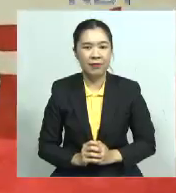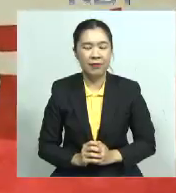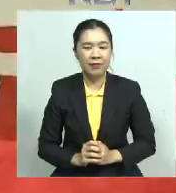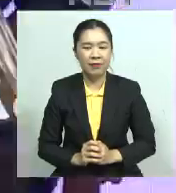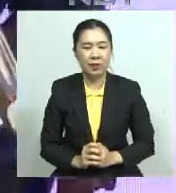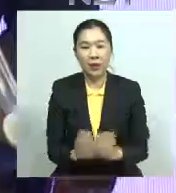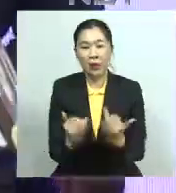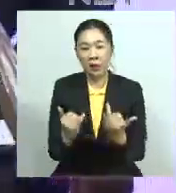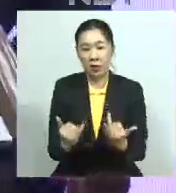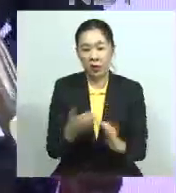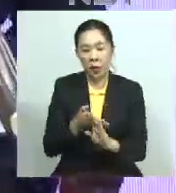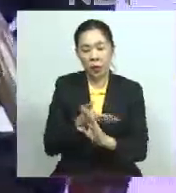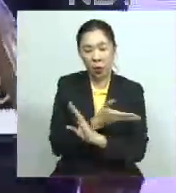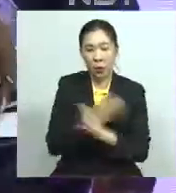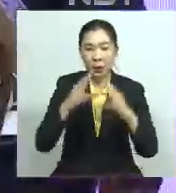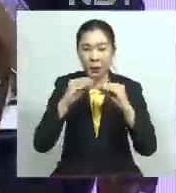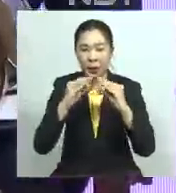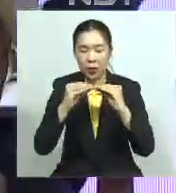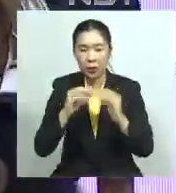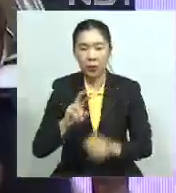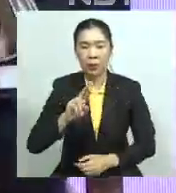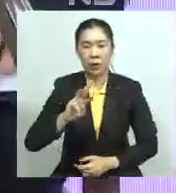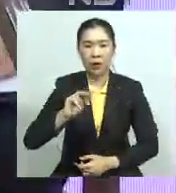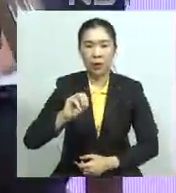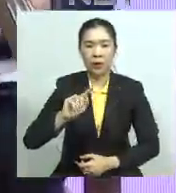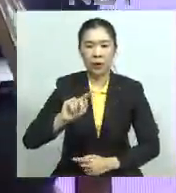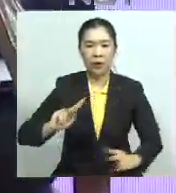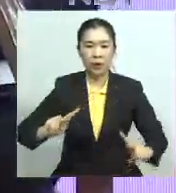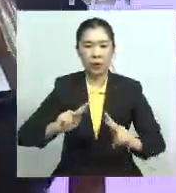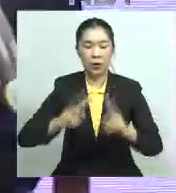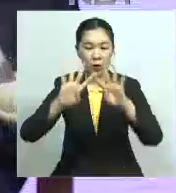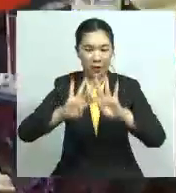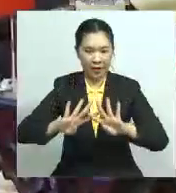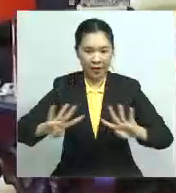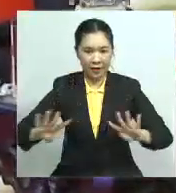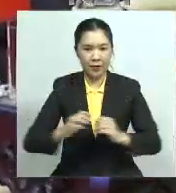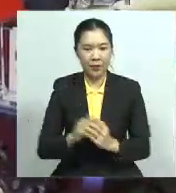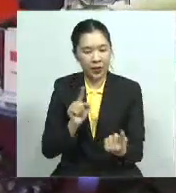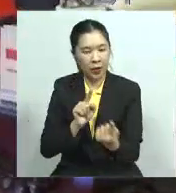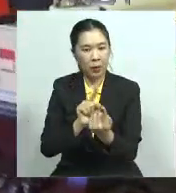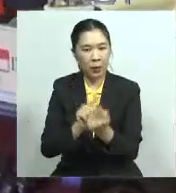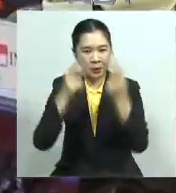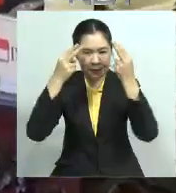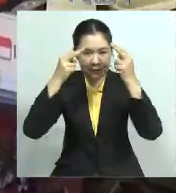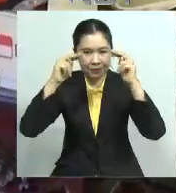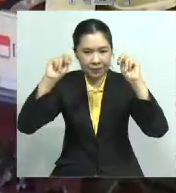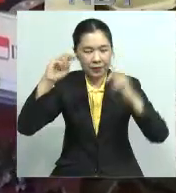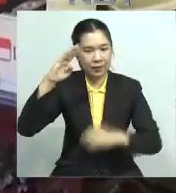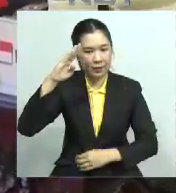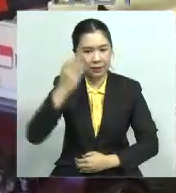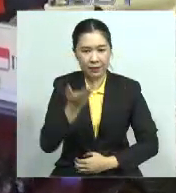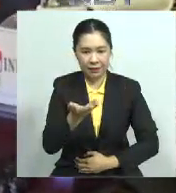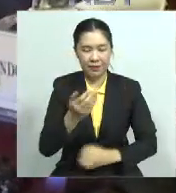ในโอกาสนี้ค่ะก่อนการประชุมนะคะรัฐมนตรีต่างประเทศอาเซียนนั้นได้เข้าเยี่ยมคารวะพลเอกประยุทธ์จันทร์โอชานายกรัฐม